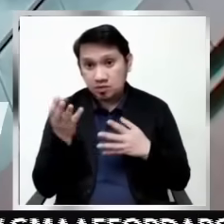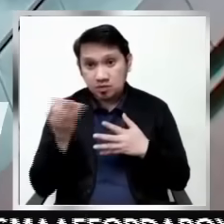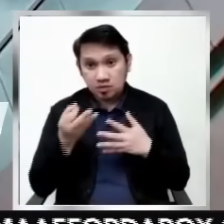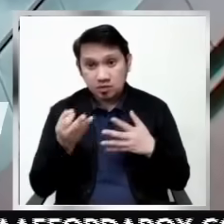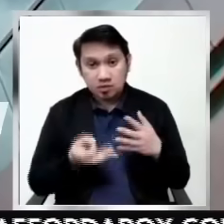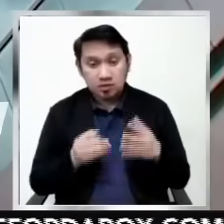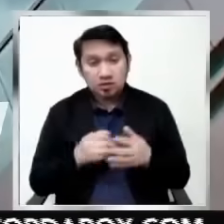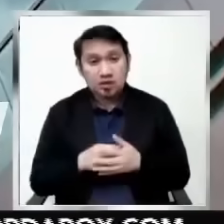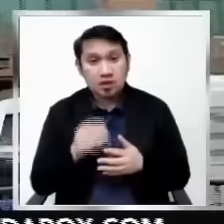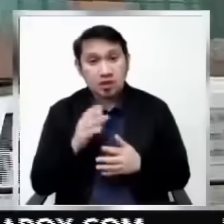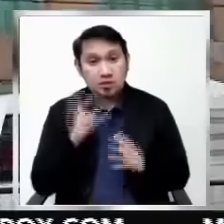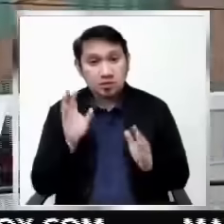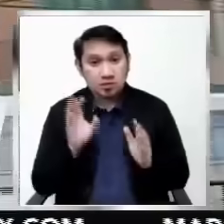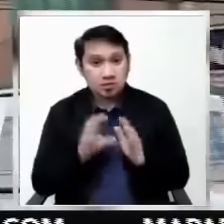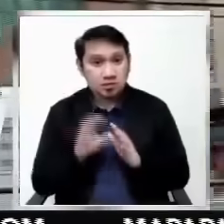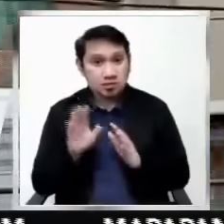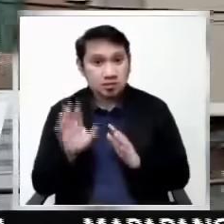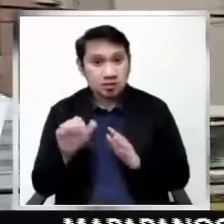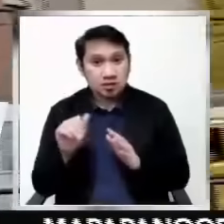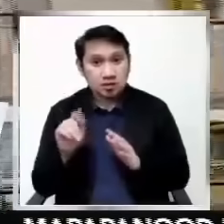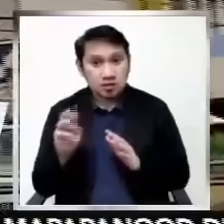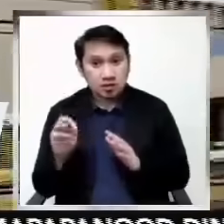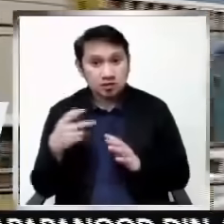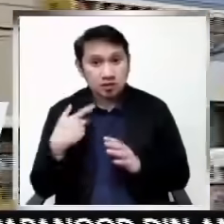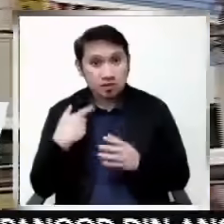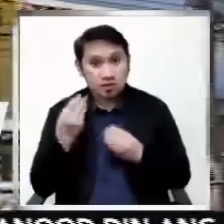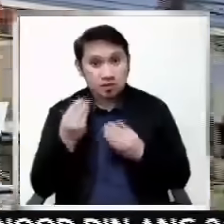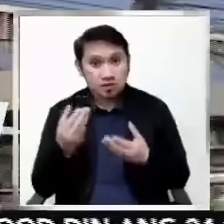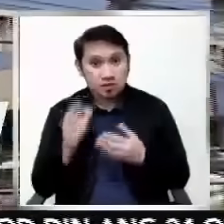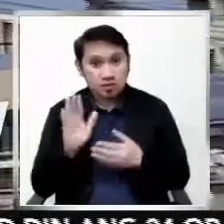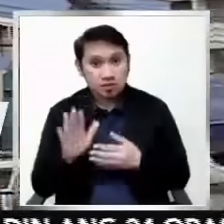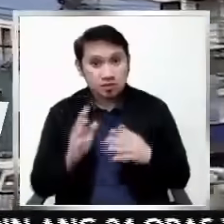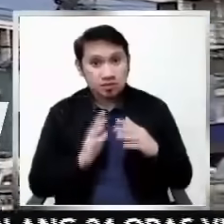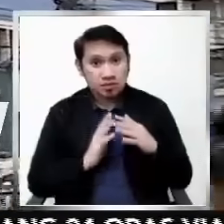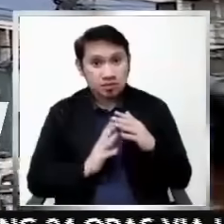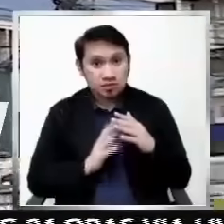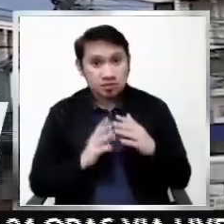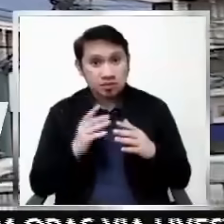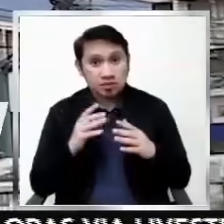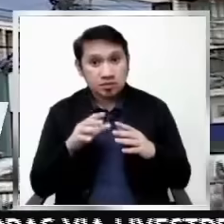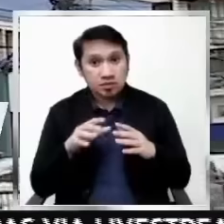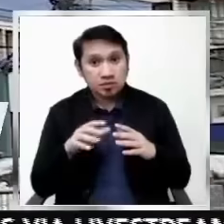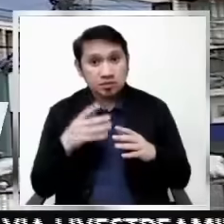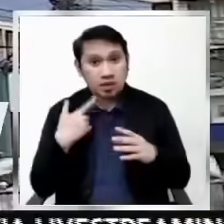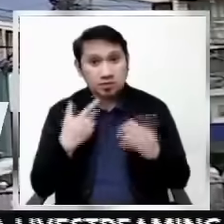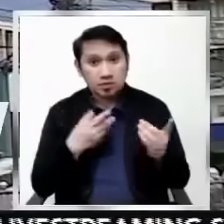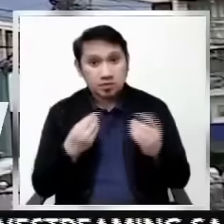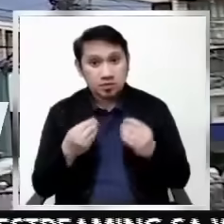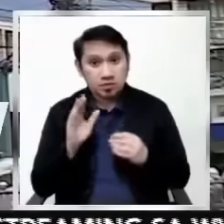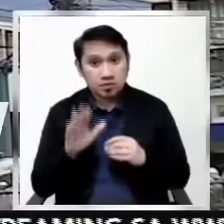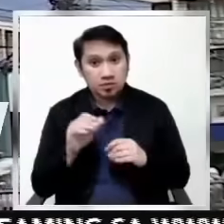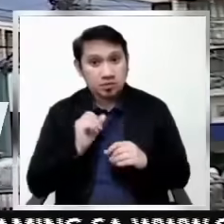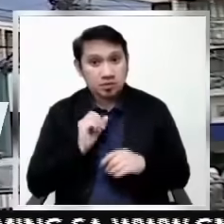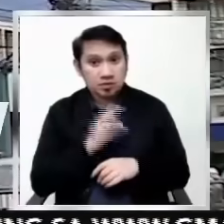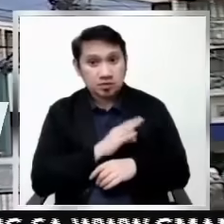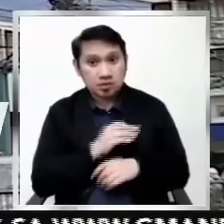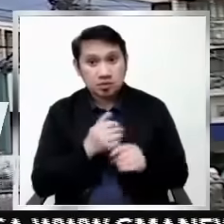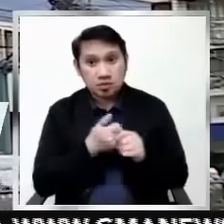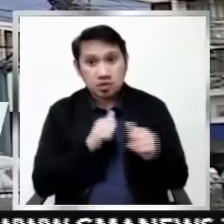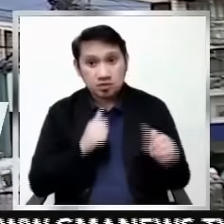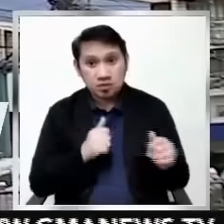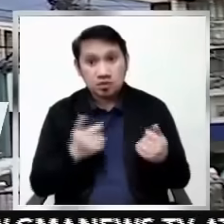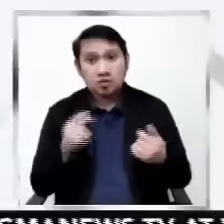litrato ng ATM cards na may impormasyon ng kanilang mga empleyado, may ipapagawa raw sila sa kanilang mga tauhan para maiwasang mabiktima